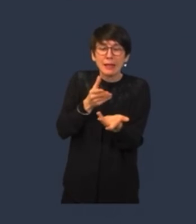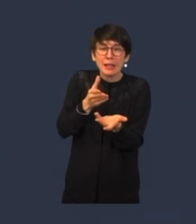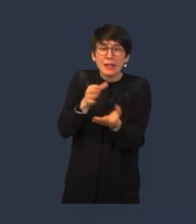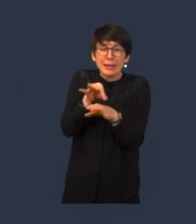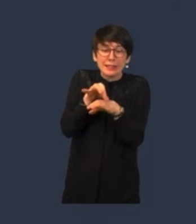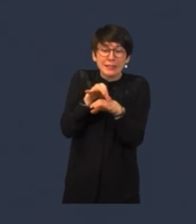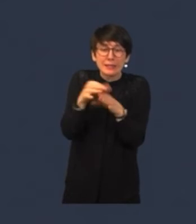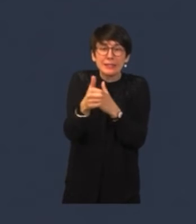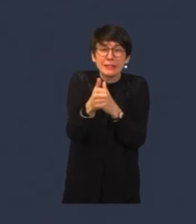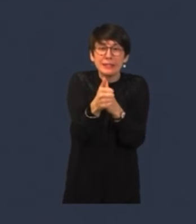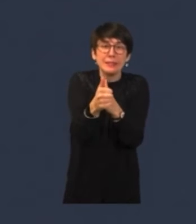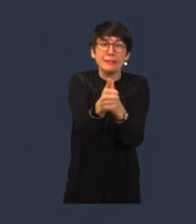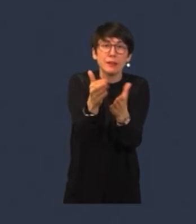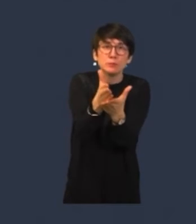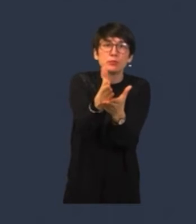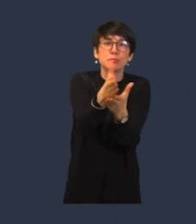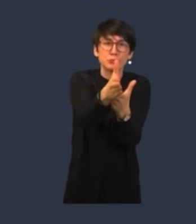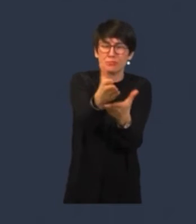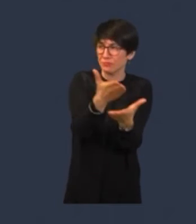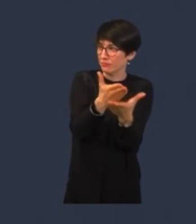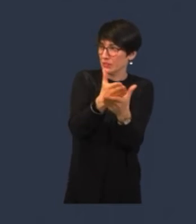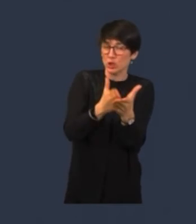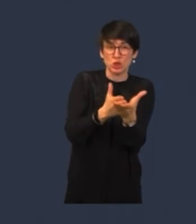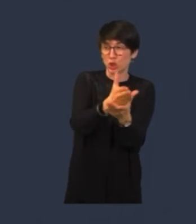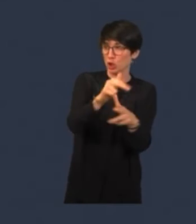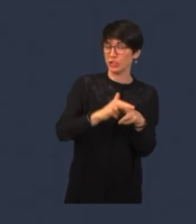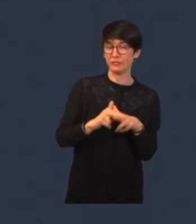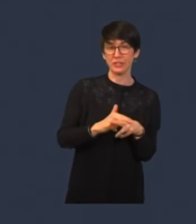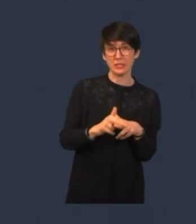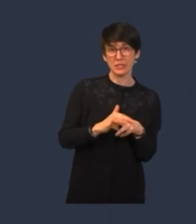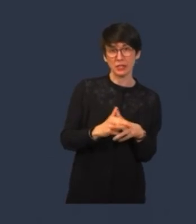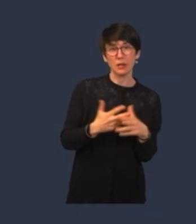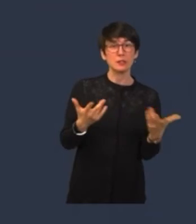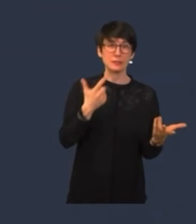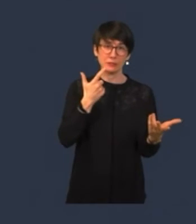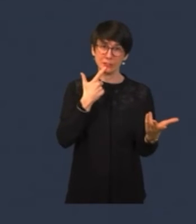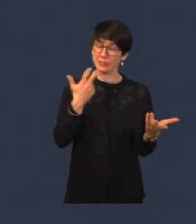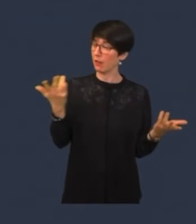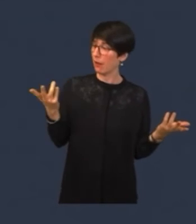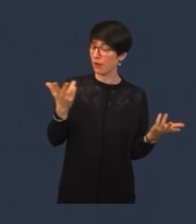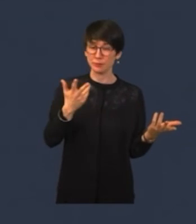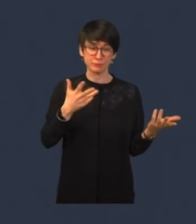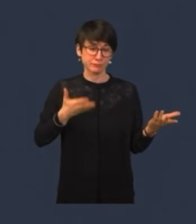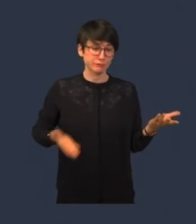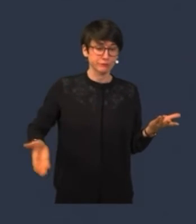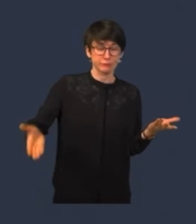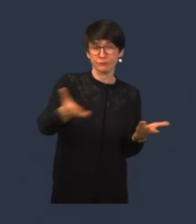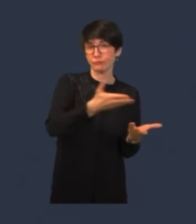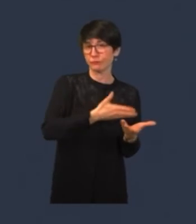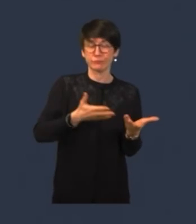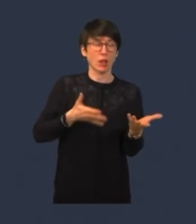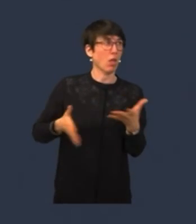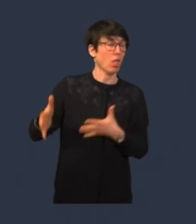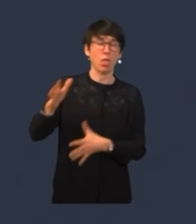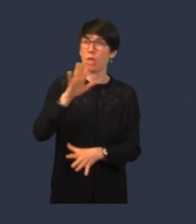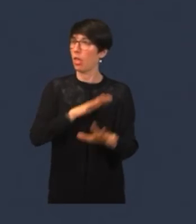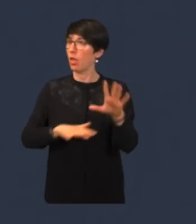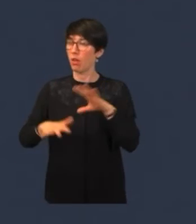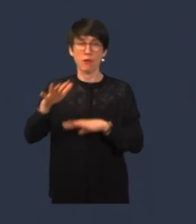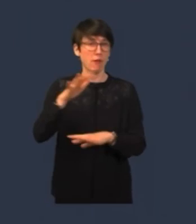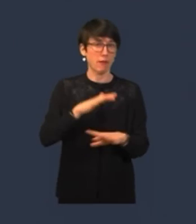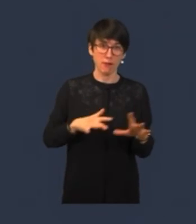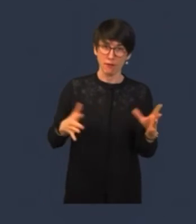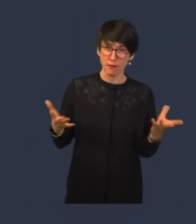a véritablement perdu le nord. Oui, notre civilisation a perdu sa boussole, menant des combats totalement aliénants, et je